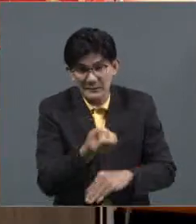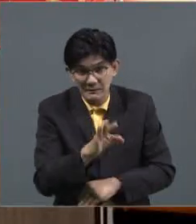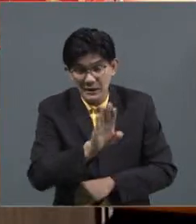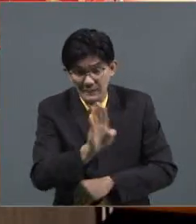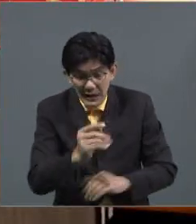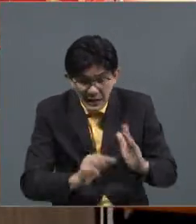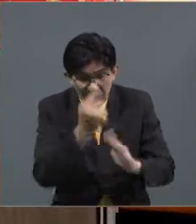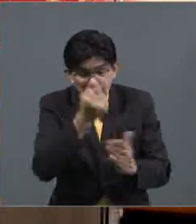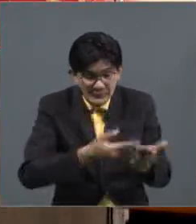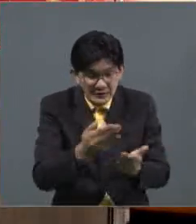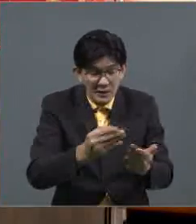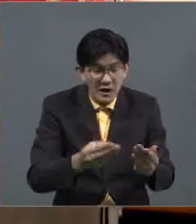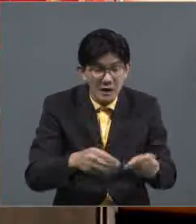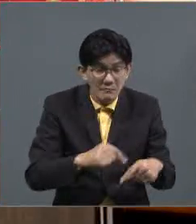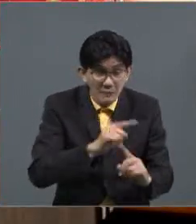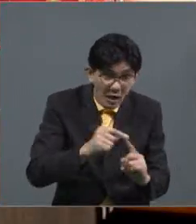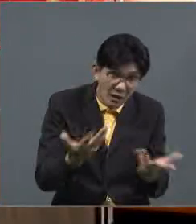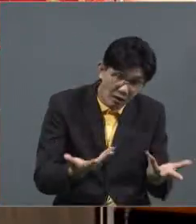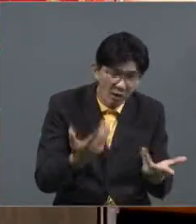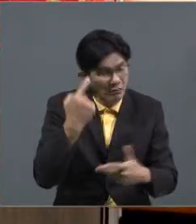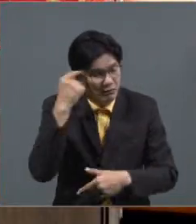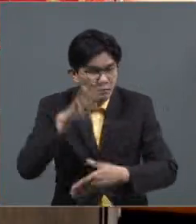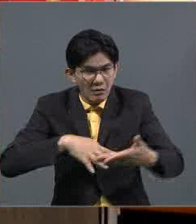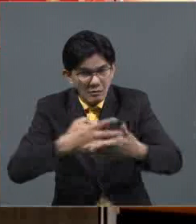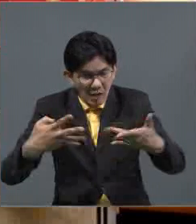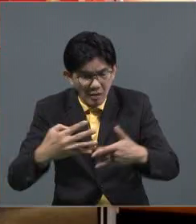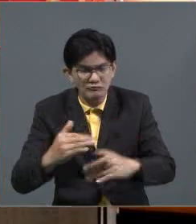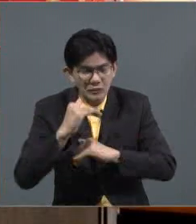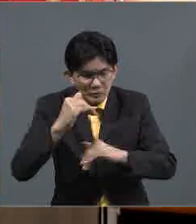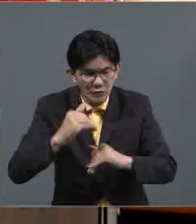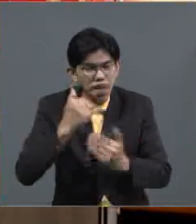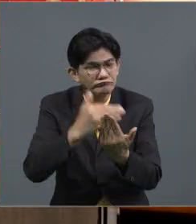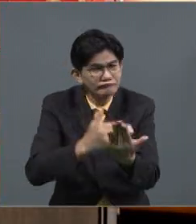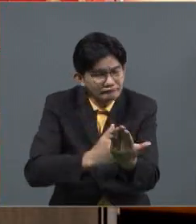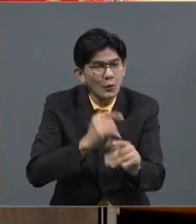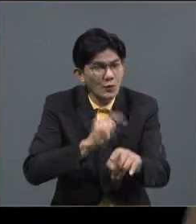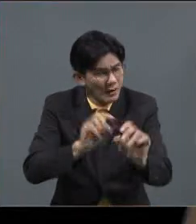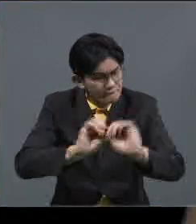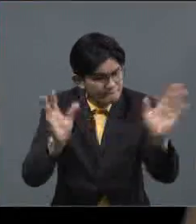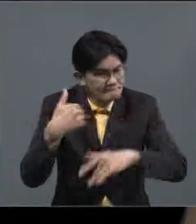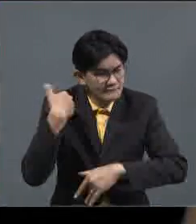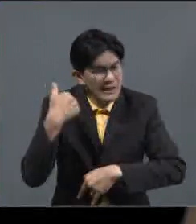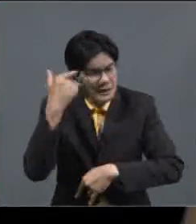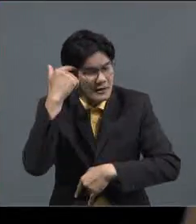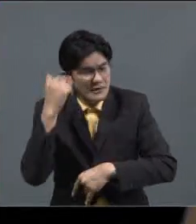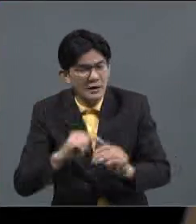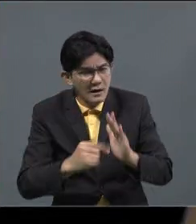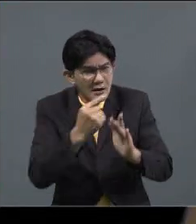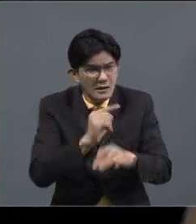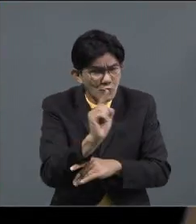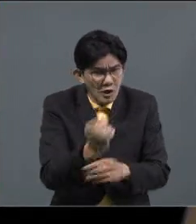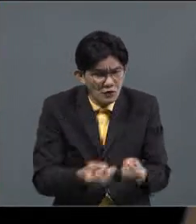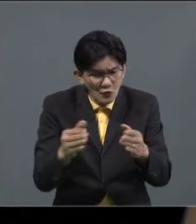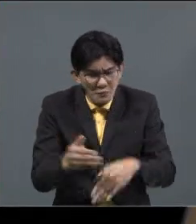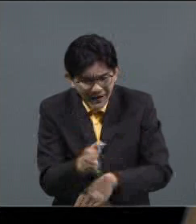เมื่อไหร่ตอนไหนวันไหนนะแต่ละมาตรการขอให้กำหนดไทม์ไลน์ให้ชัดเจนจะได้ไม่สับสนไม่ว่าจะเป็นเรื่องการหาต้นตอการส่งป